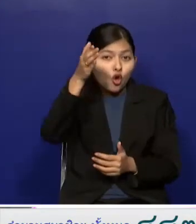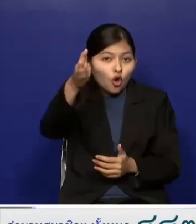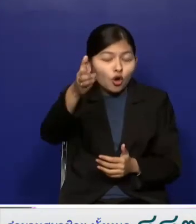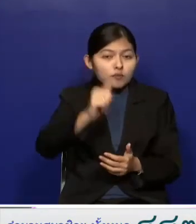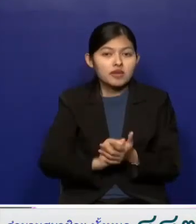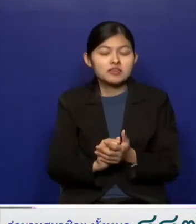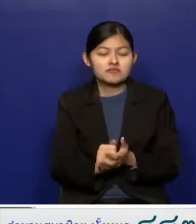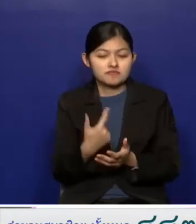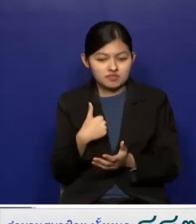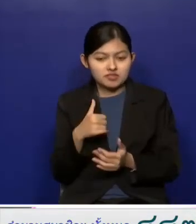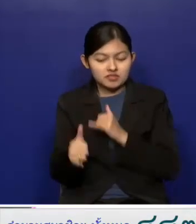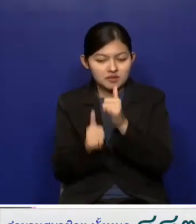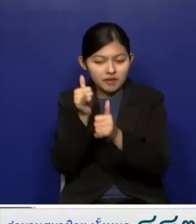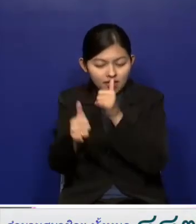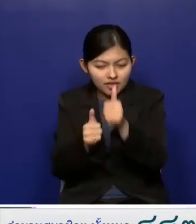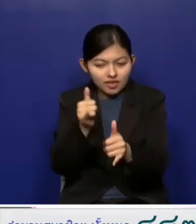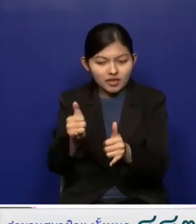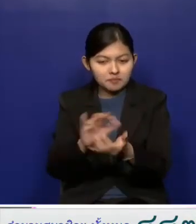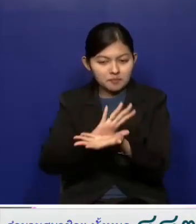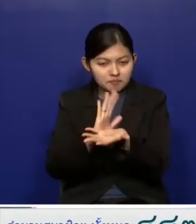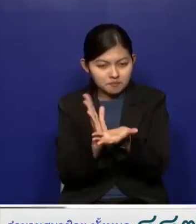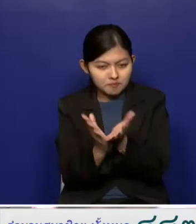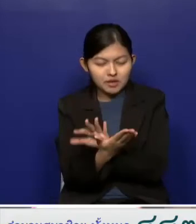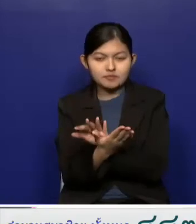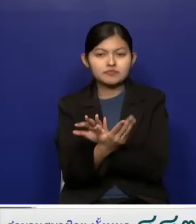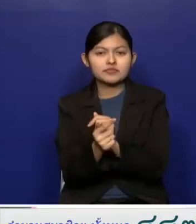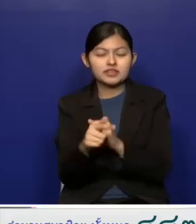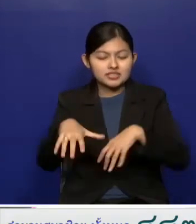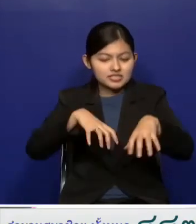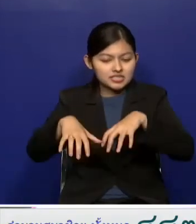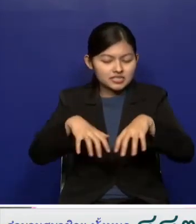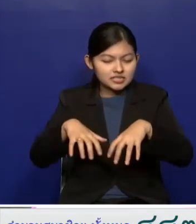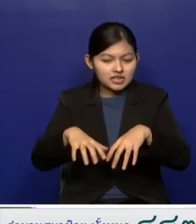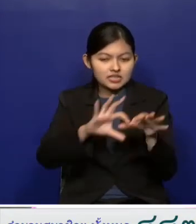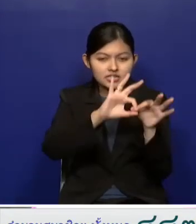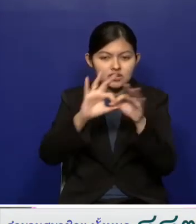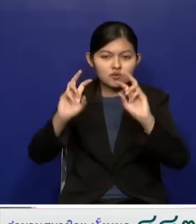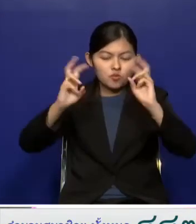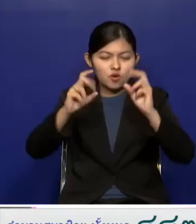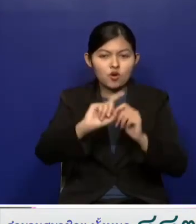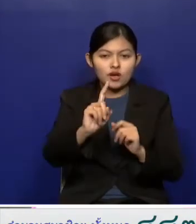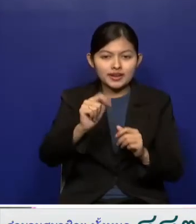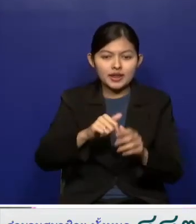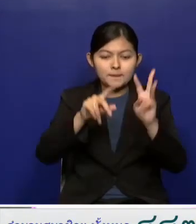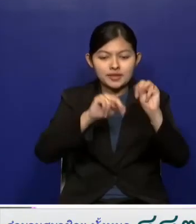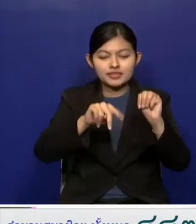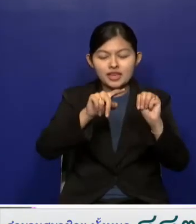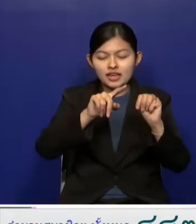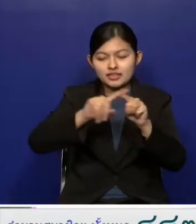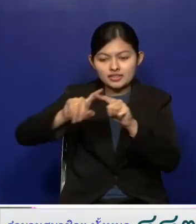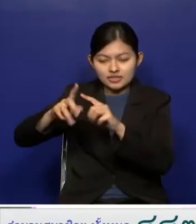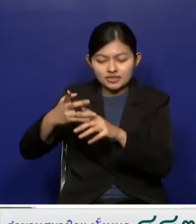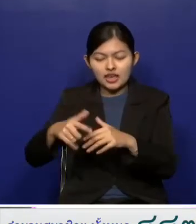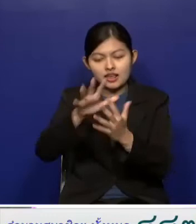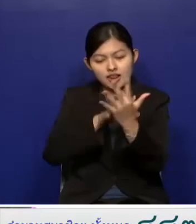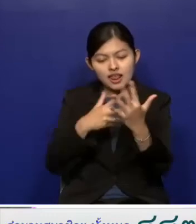มีส่วนที่จะเข้าไปปรับปรุงไปดำเนินการในเรื่องของที่จะเข้าไปในมาตราต่างๆของร่างพระรา